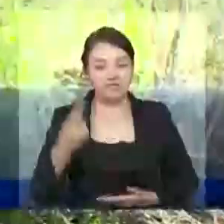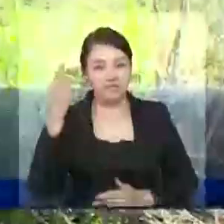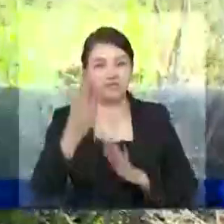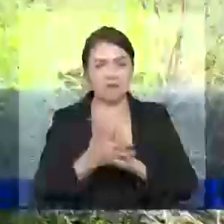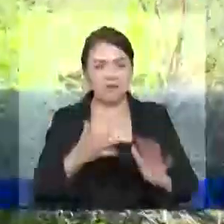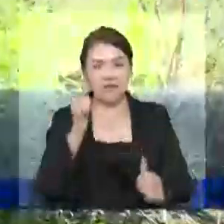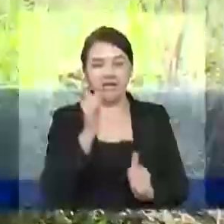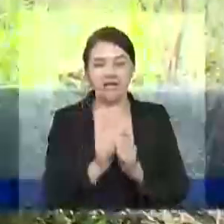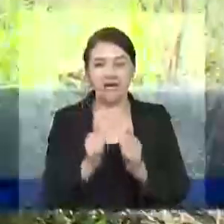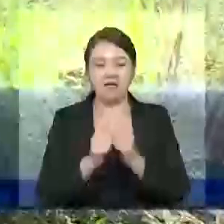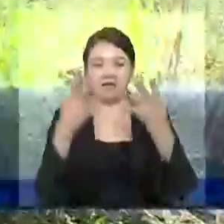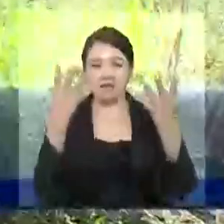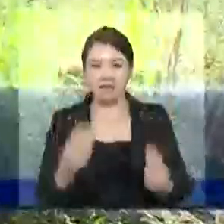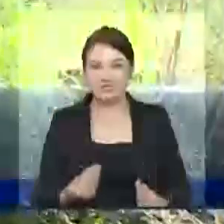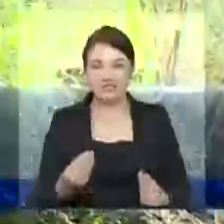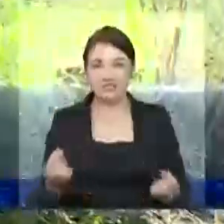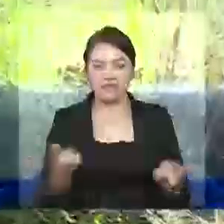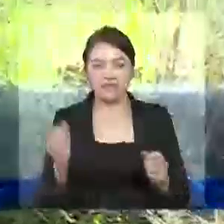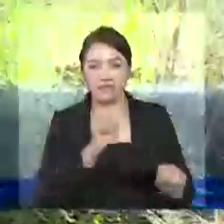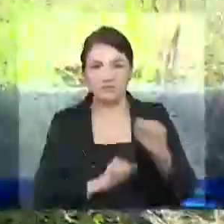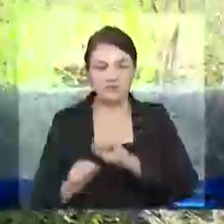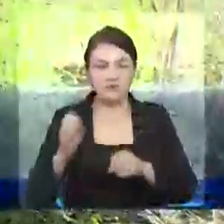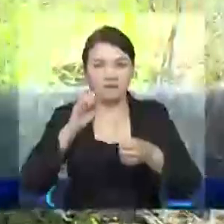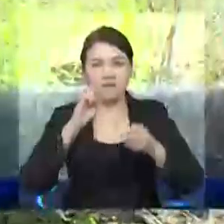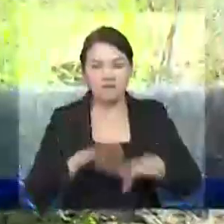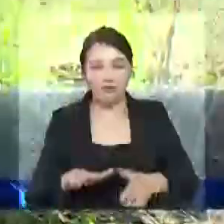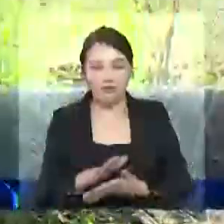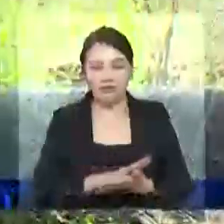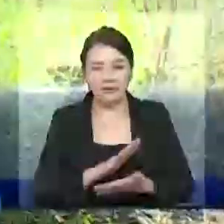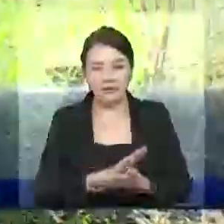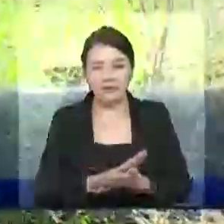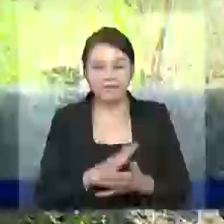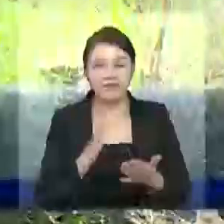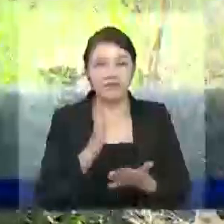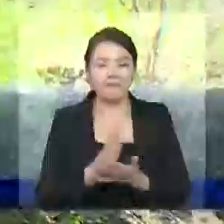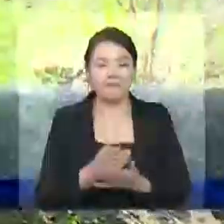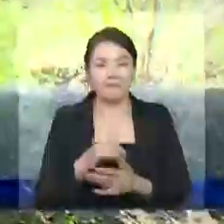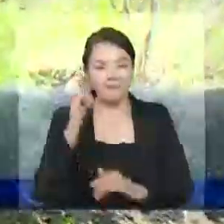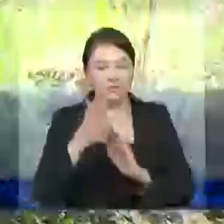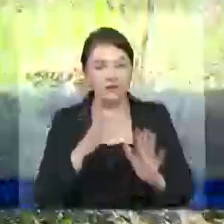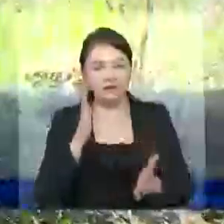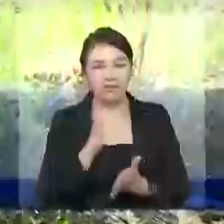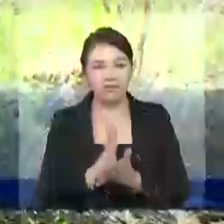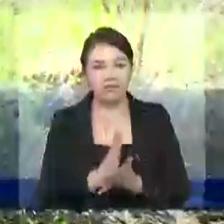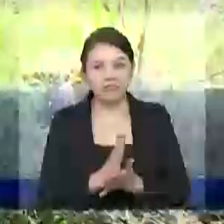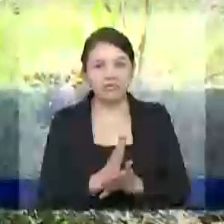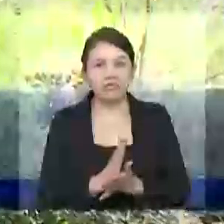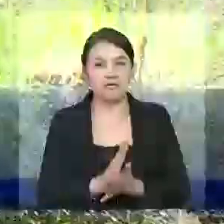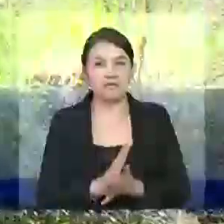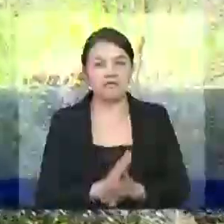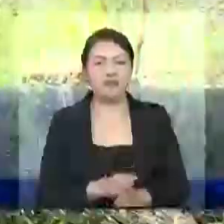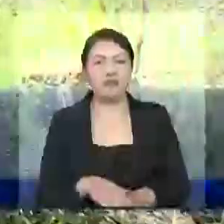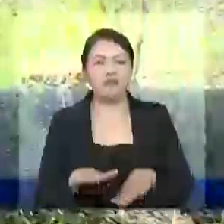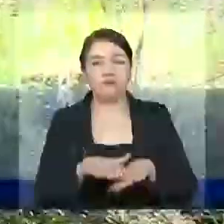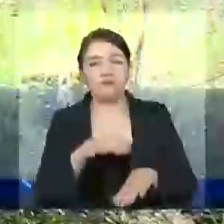что каждый день надо убирать мусор. Понятно, что есть недобросовестные жители,